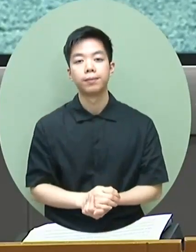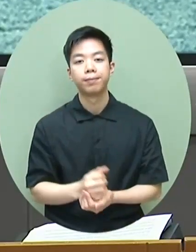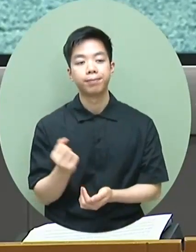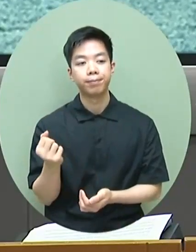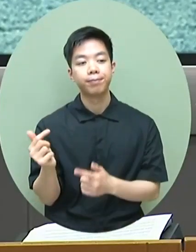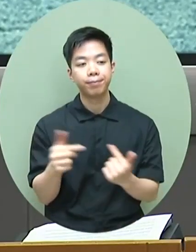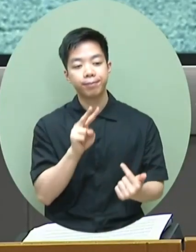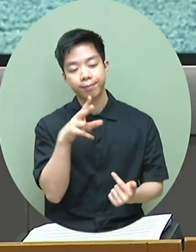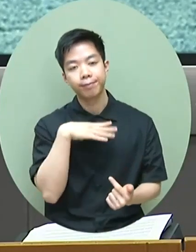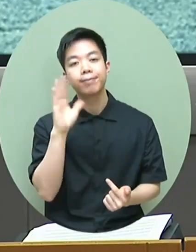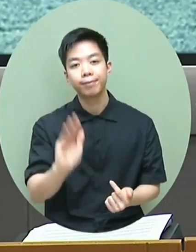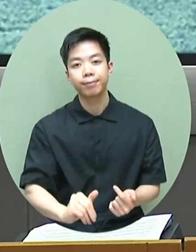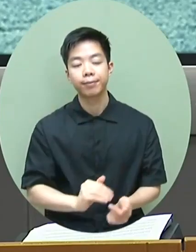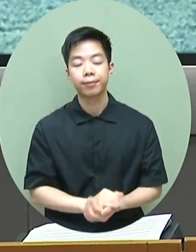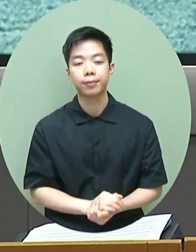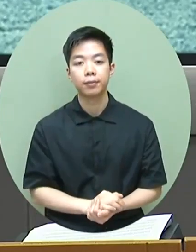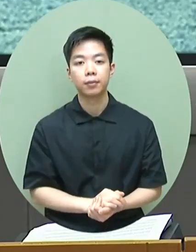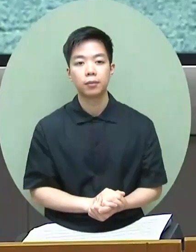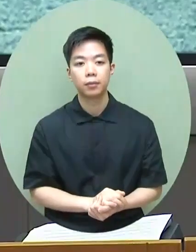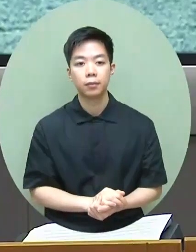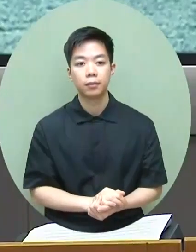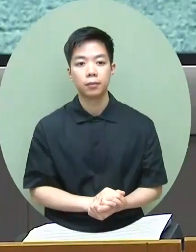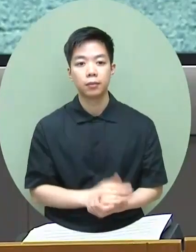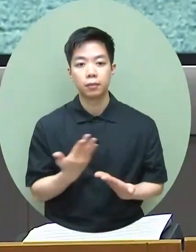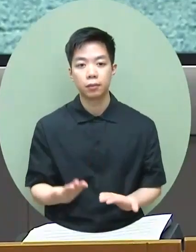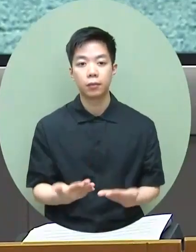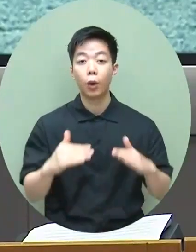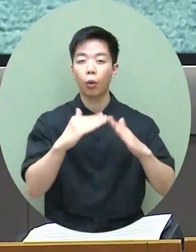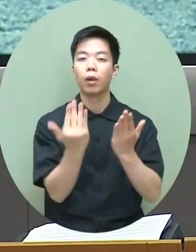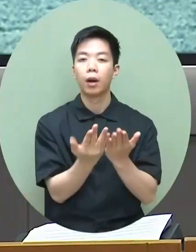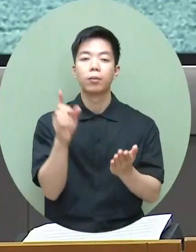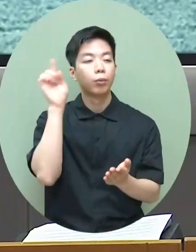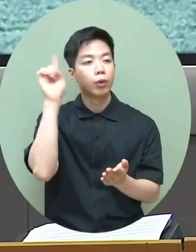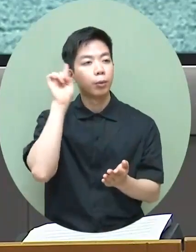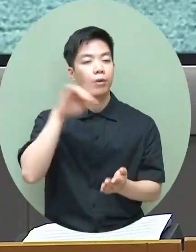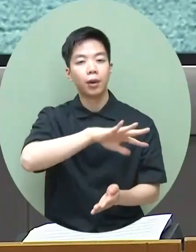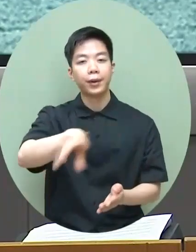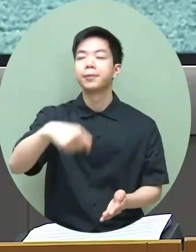学校呢就每一天都做紧检测呢，就会容易找得到如果真的有一些爆发的情况。